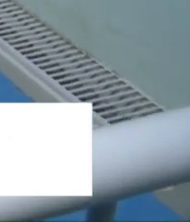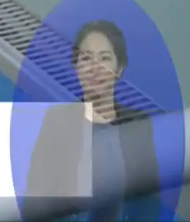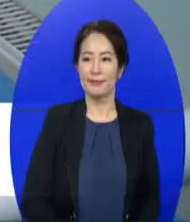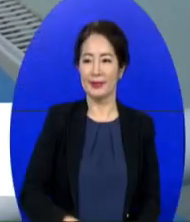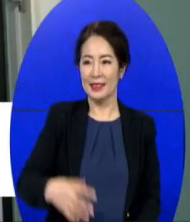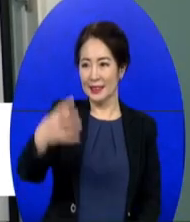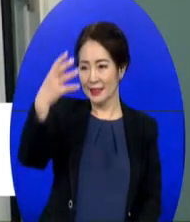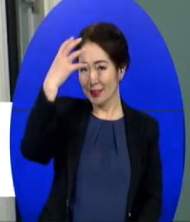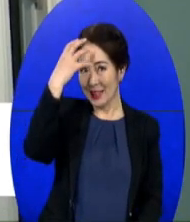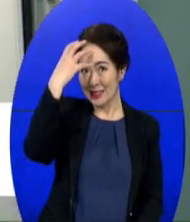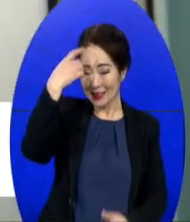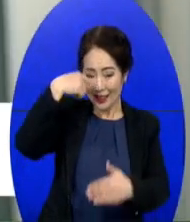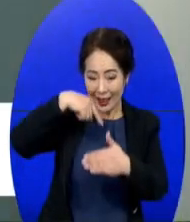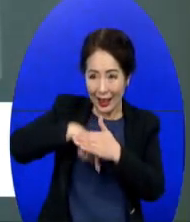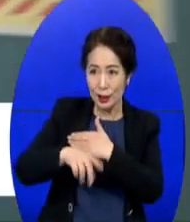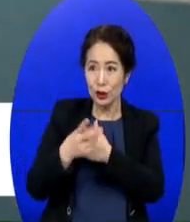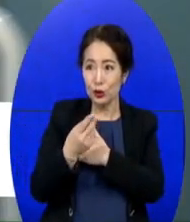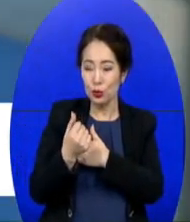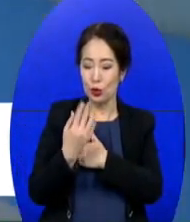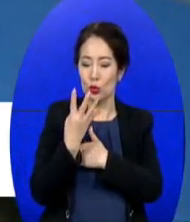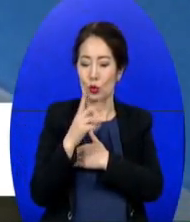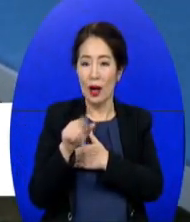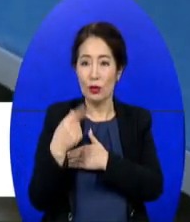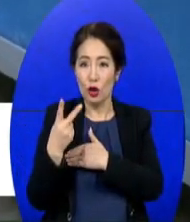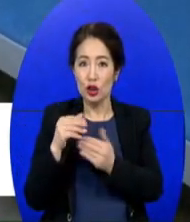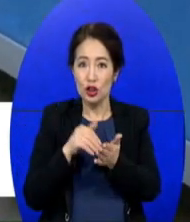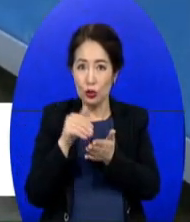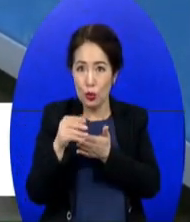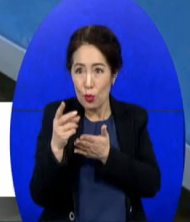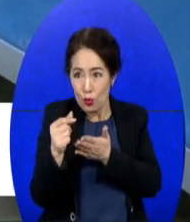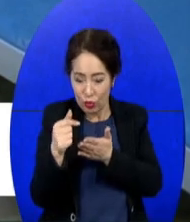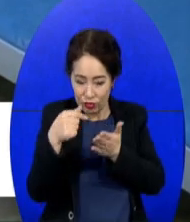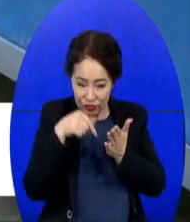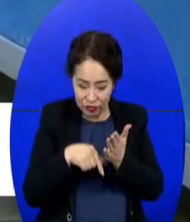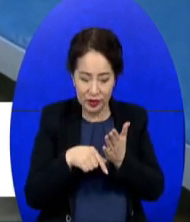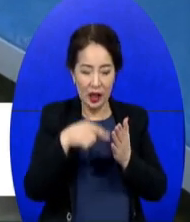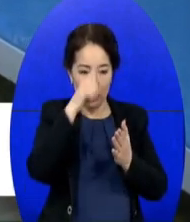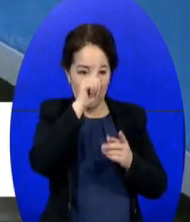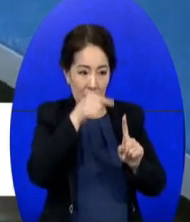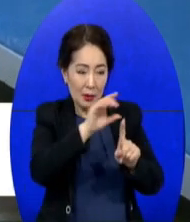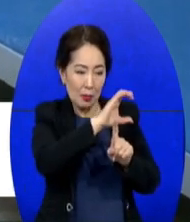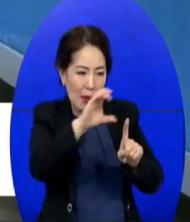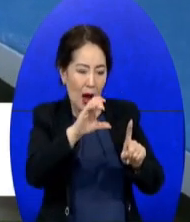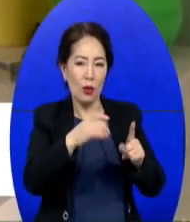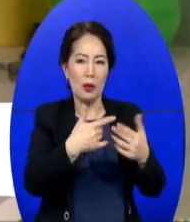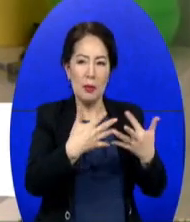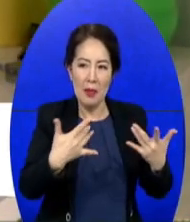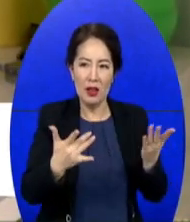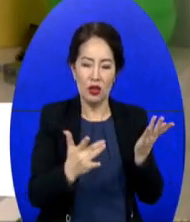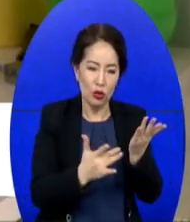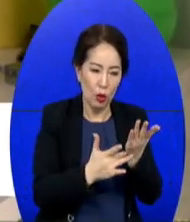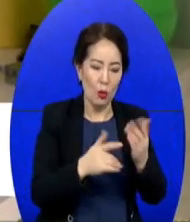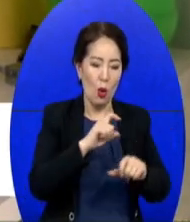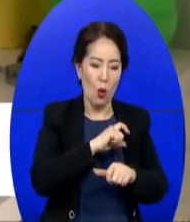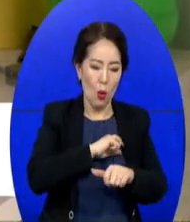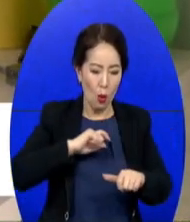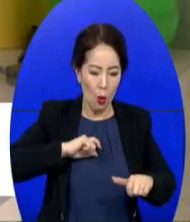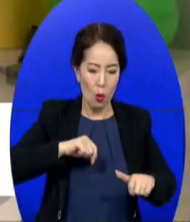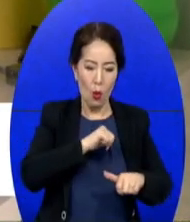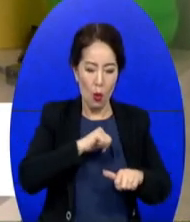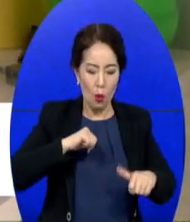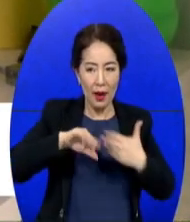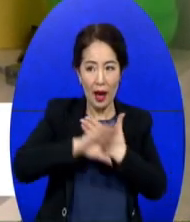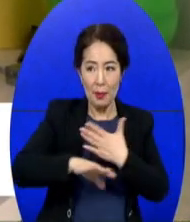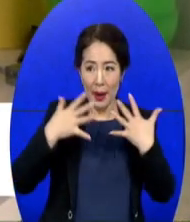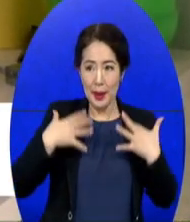нөөц хөрөнгнөөс 4.2 тэрбум төгрөгөөр эрүүл мэндийн байгууллагуудад нэн шаардлагатай тоног төхөөрөмж хувийн хамгаалалт хэрэгсэл нэг удаагийн хэрэгслүүдийг